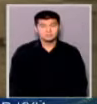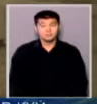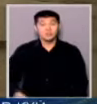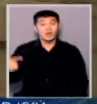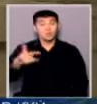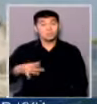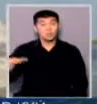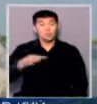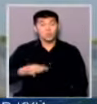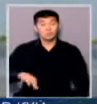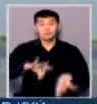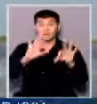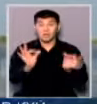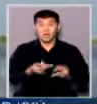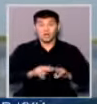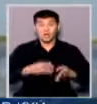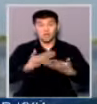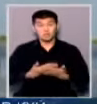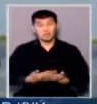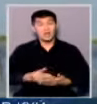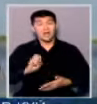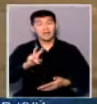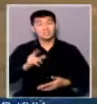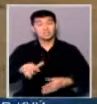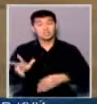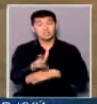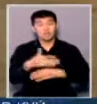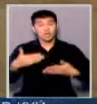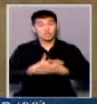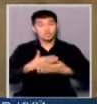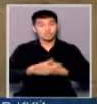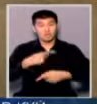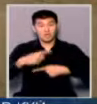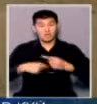Атырау облысындағы өнерпаздардың өнерін дәріптейтін Ақжелең күй терапиясы хабарының бұл